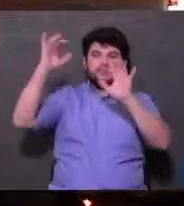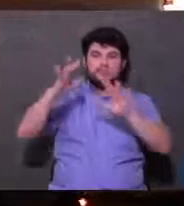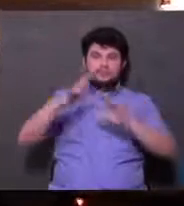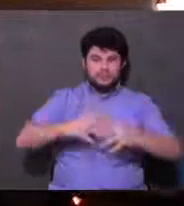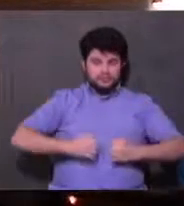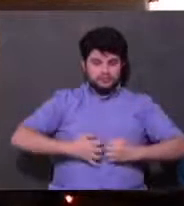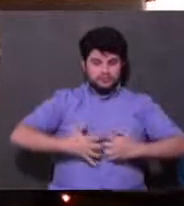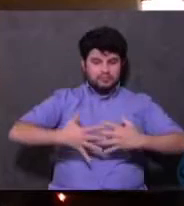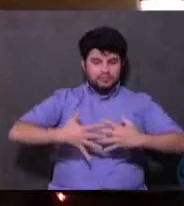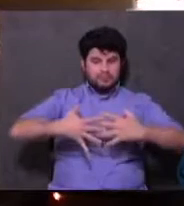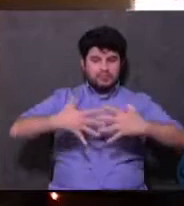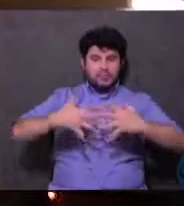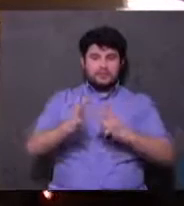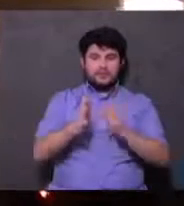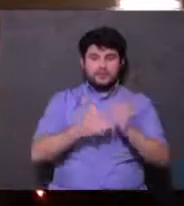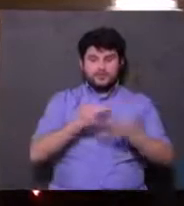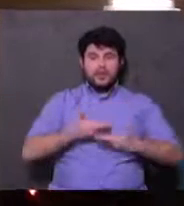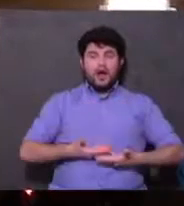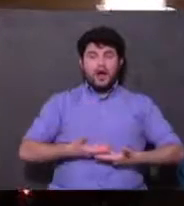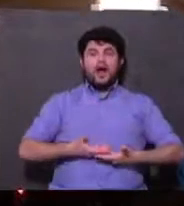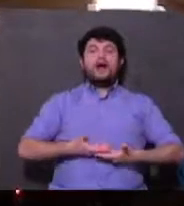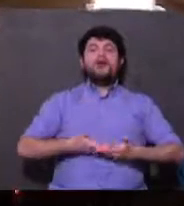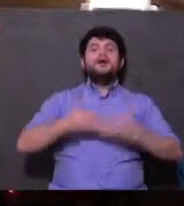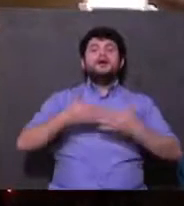seno, Gesù.